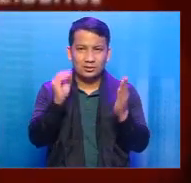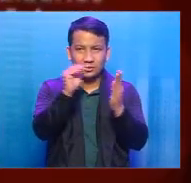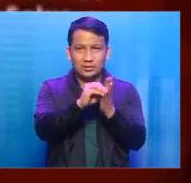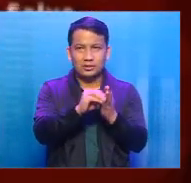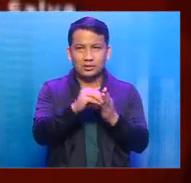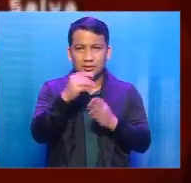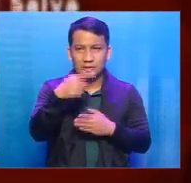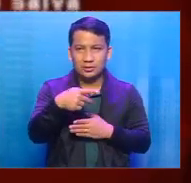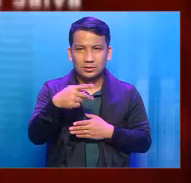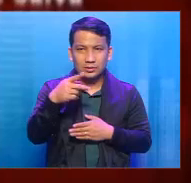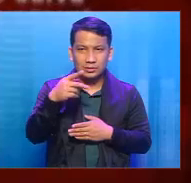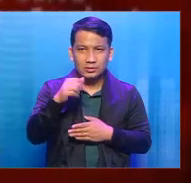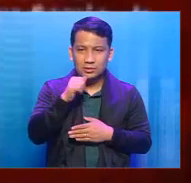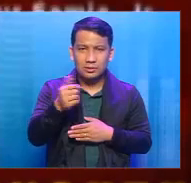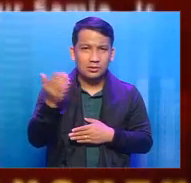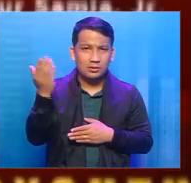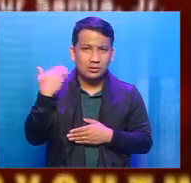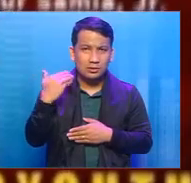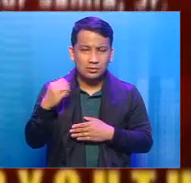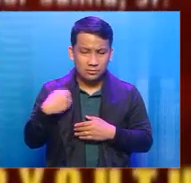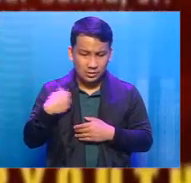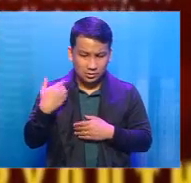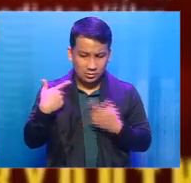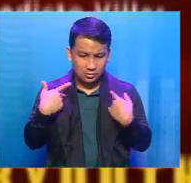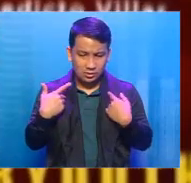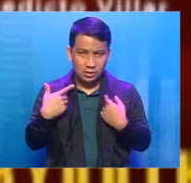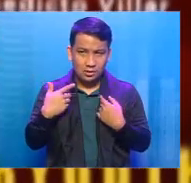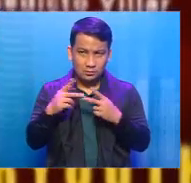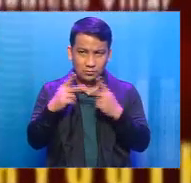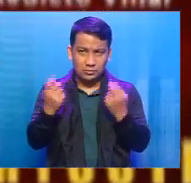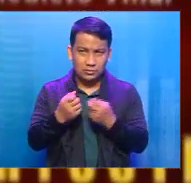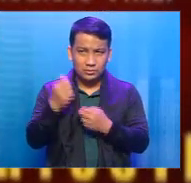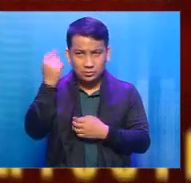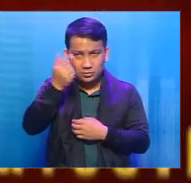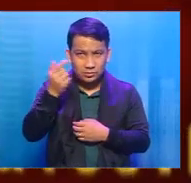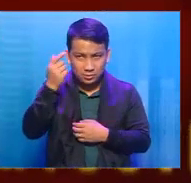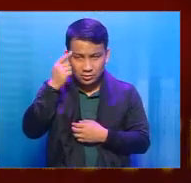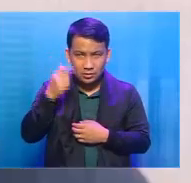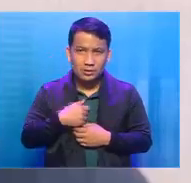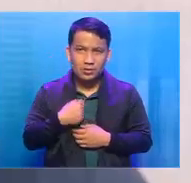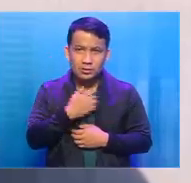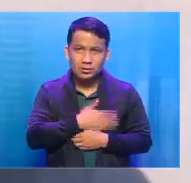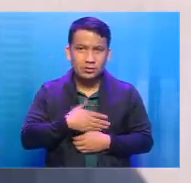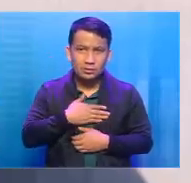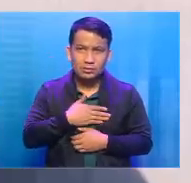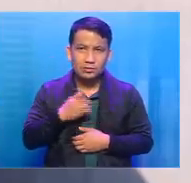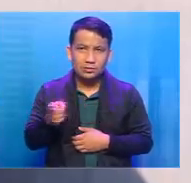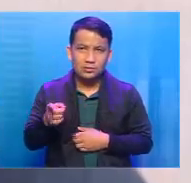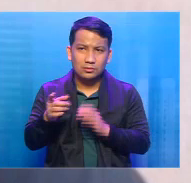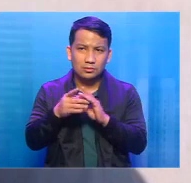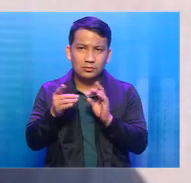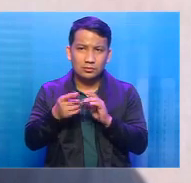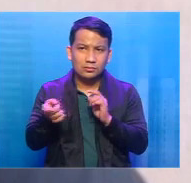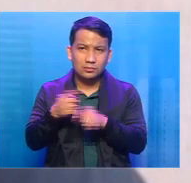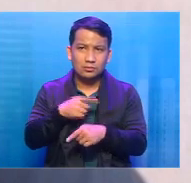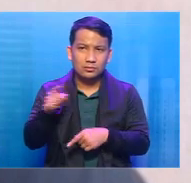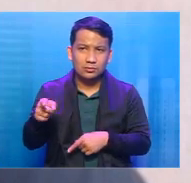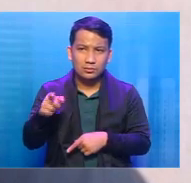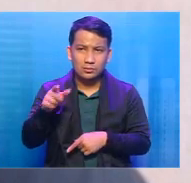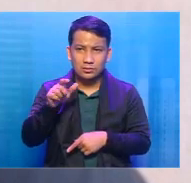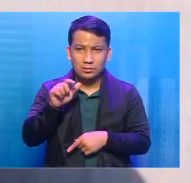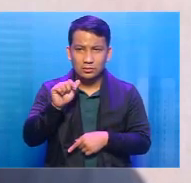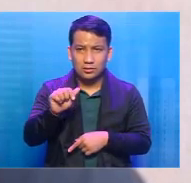sa listahan kahit na siya ay dating opisyal ng gobyerno. While I appreciate the statement coming from the